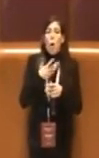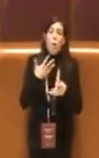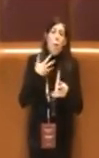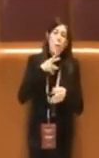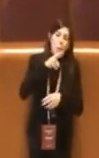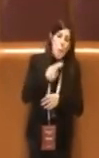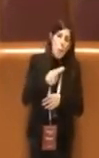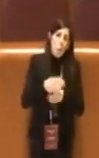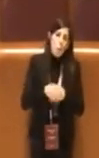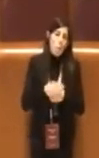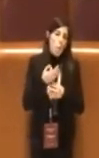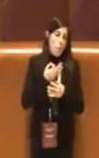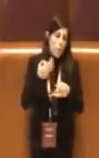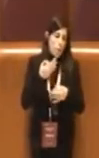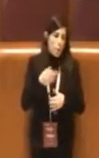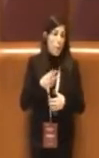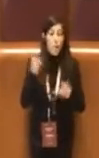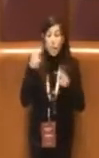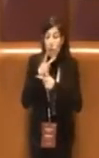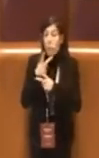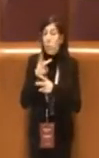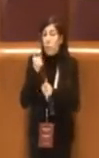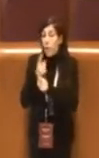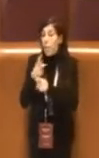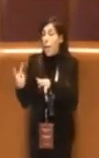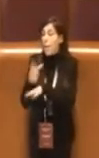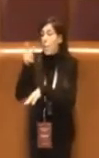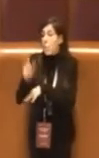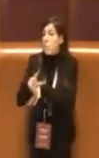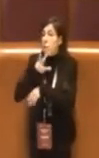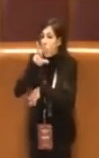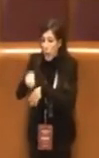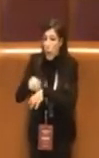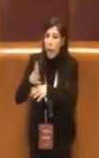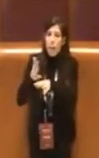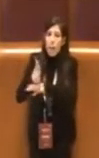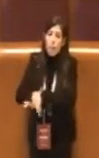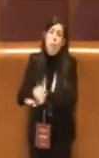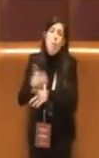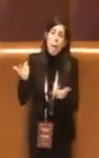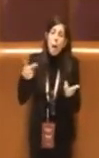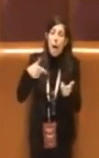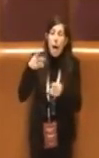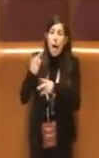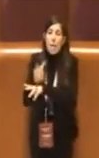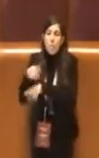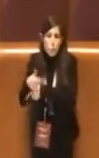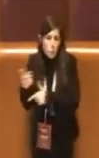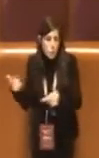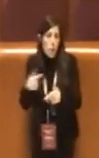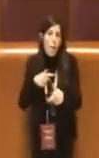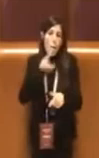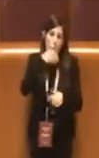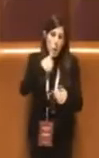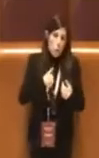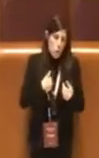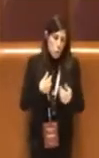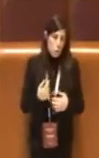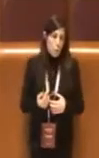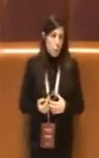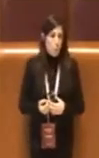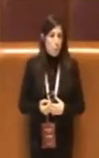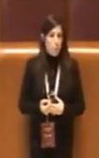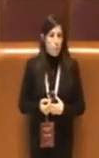assessori, però ben volentieri per chiarire a una collega un dubbio relativo a un atto presentato in